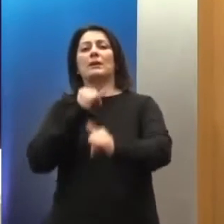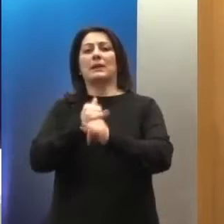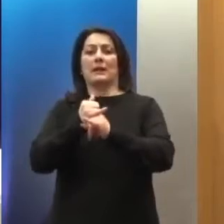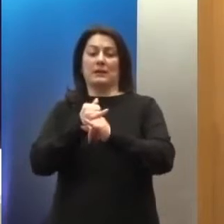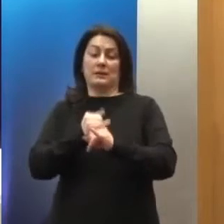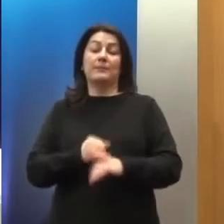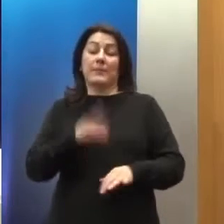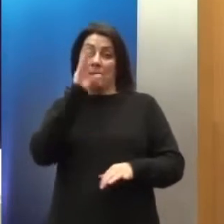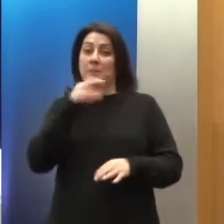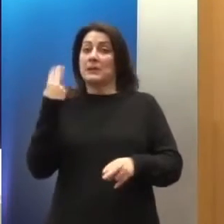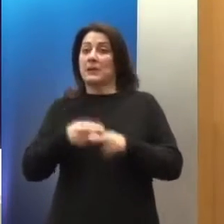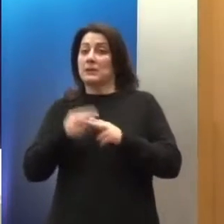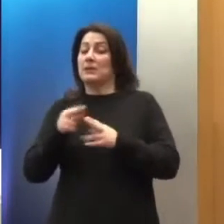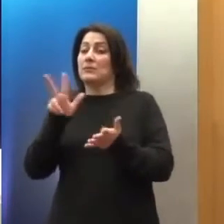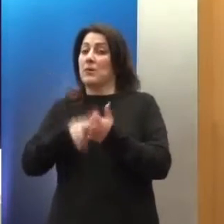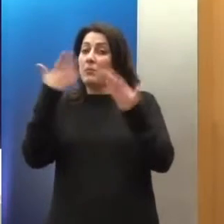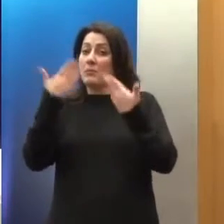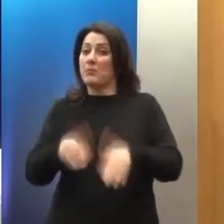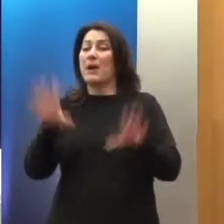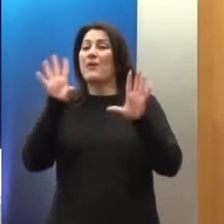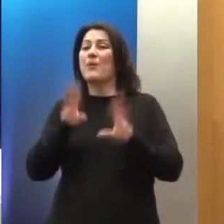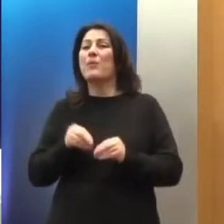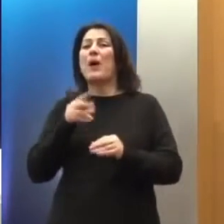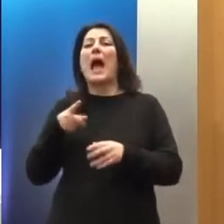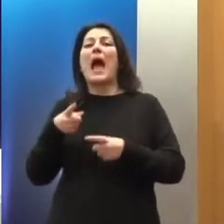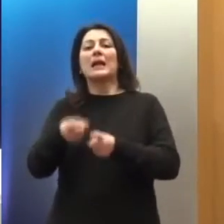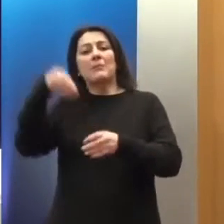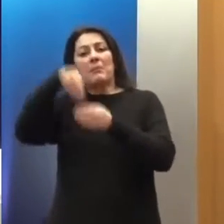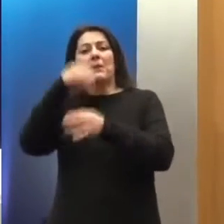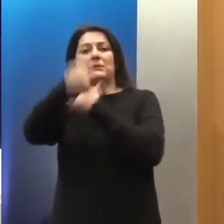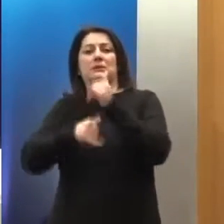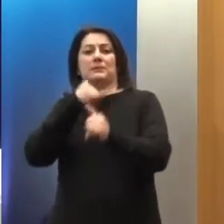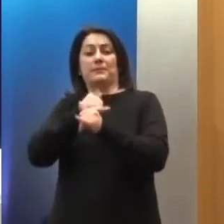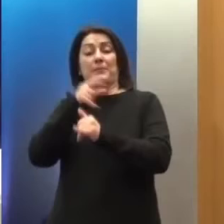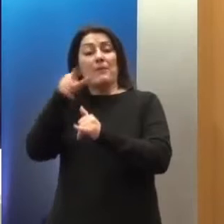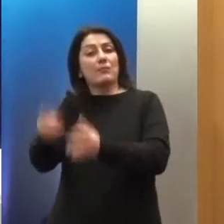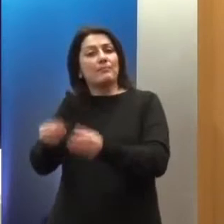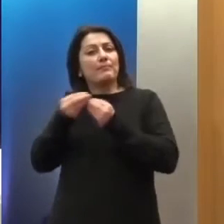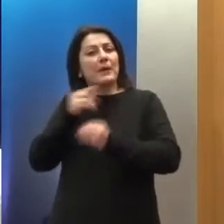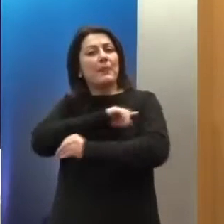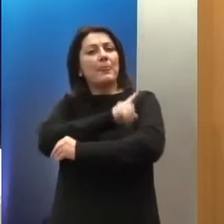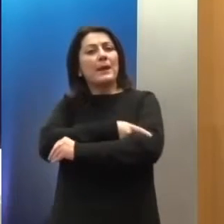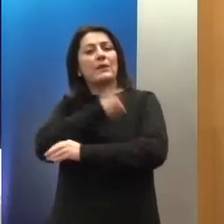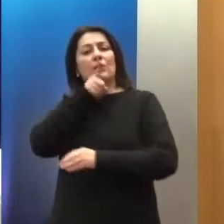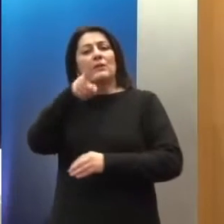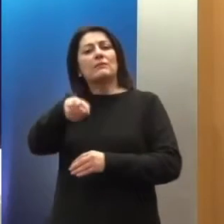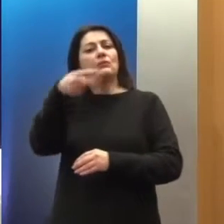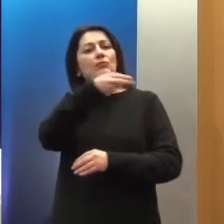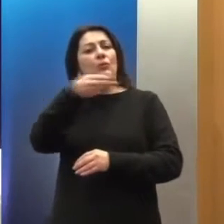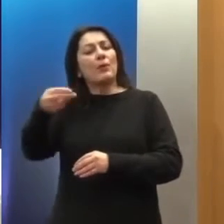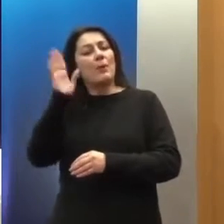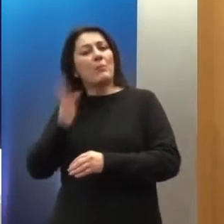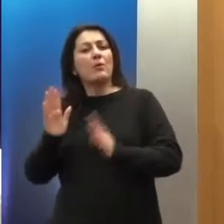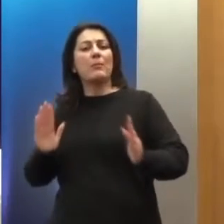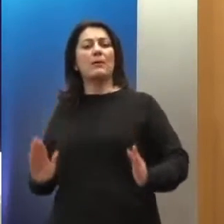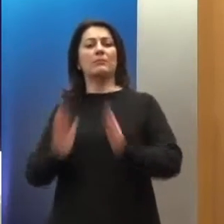επικύρωση της Σύμβασης για το Κυβερνοέγκλημα, οπότε υπάρχει μια μεγάλη δυνατότητα και ως προς αυτό το πεδίο, να αντιμετωπιστεί